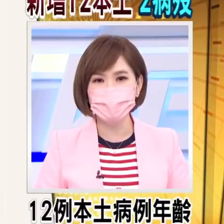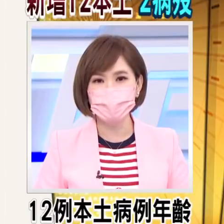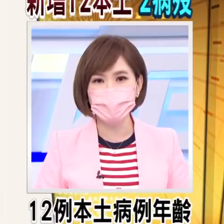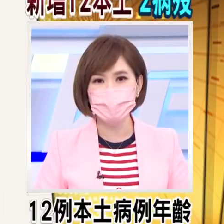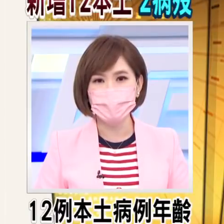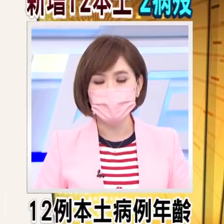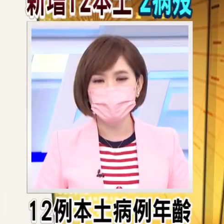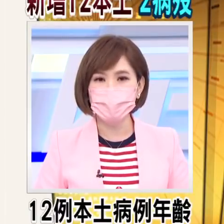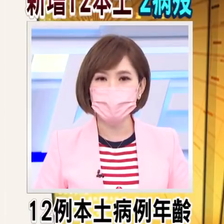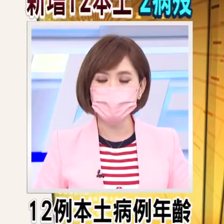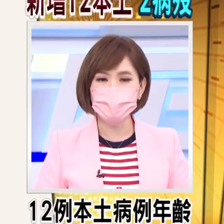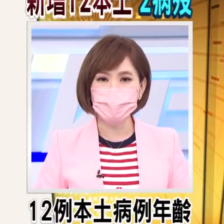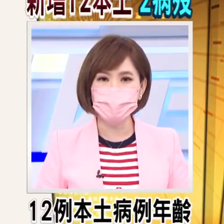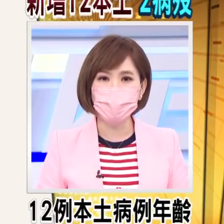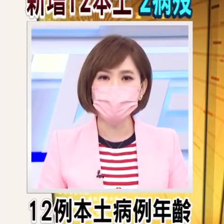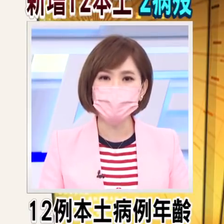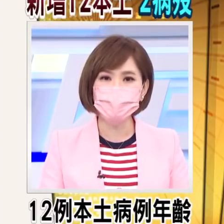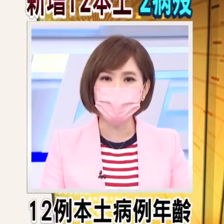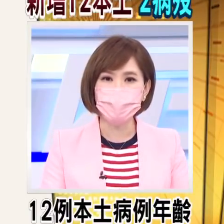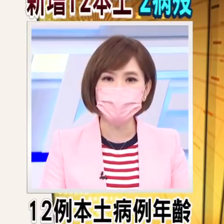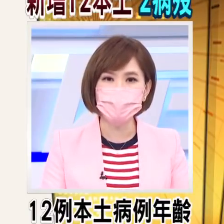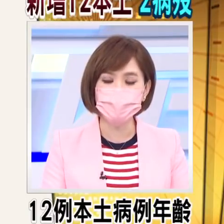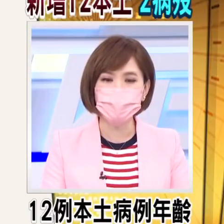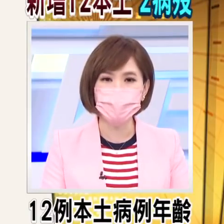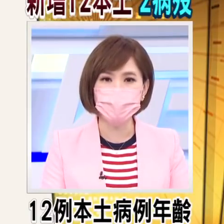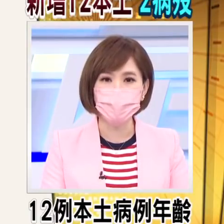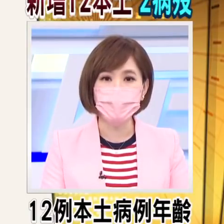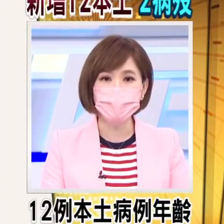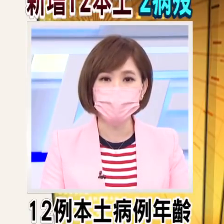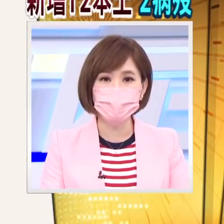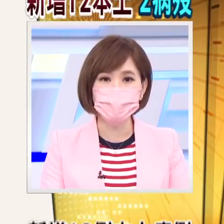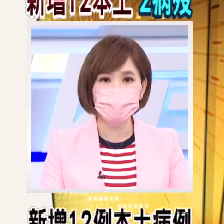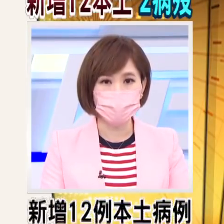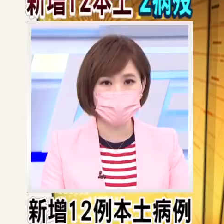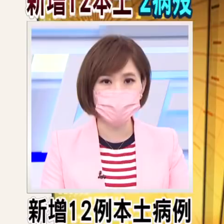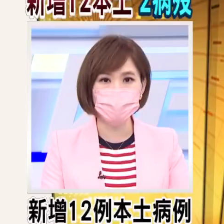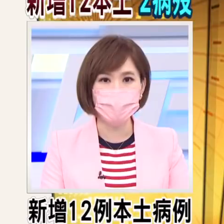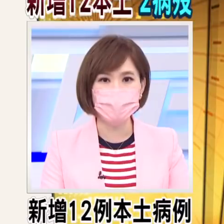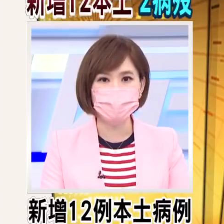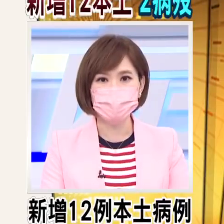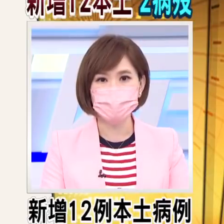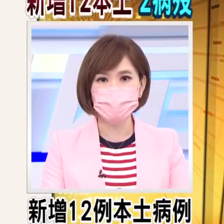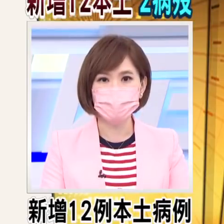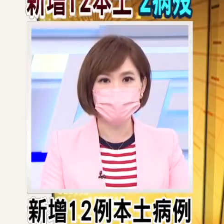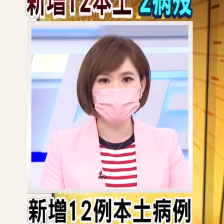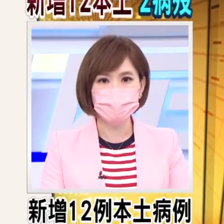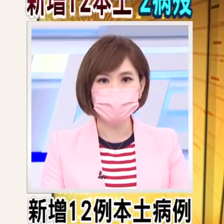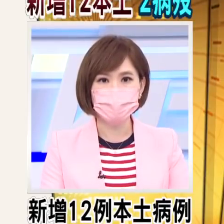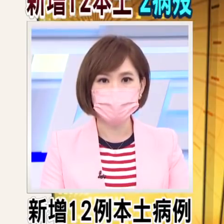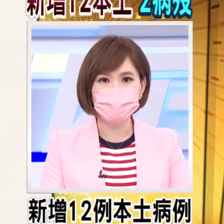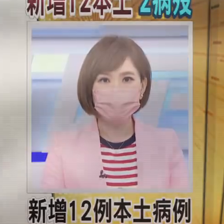拍了几张照片，随同行的还有几个小朋友跳进泳池去玩。